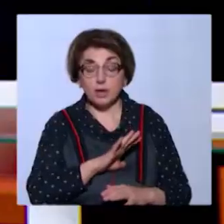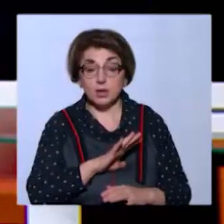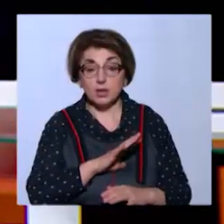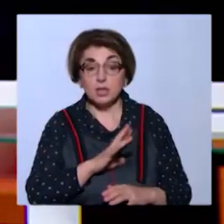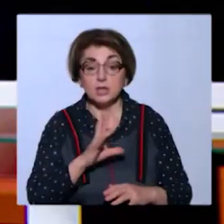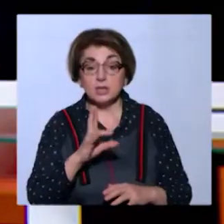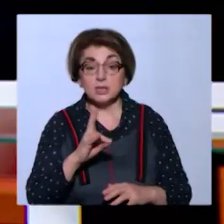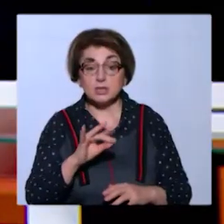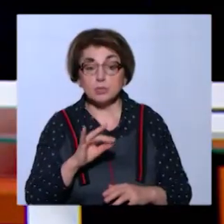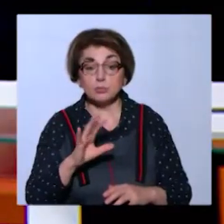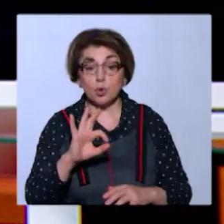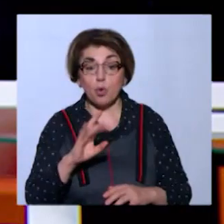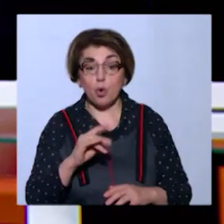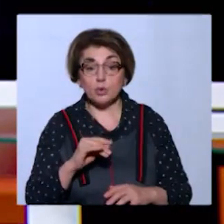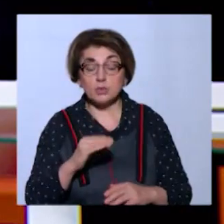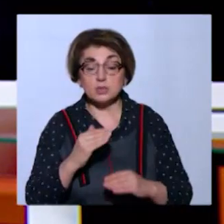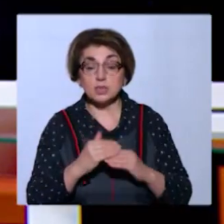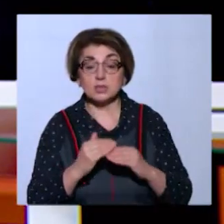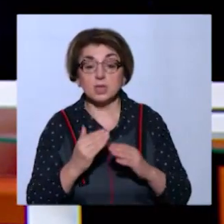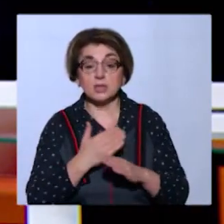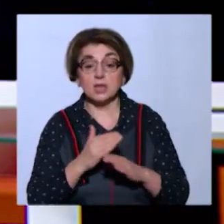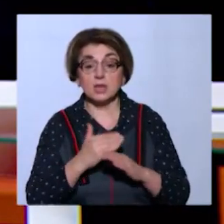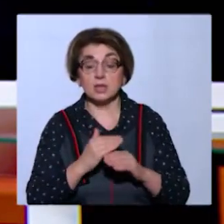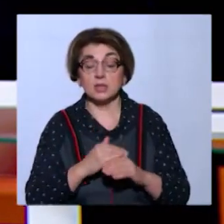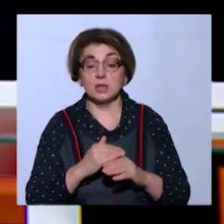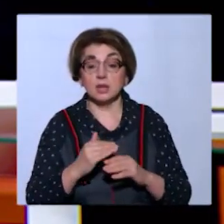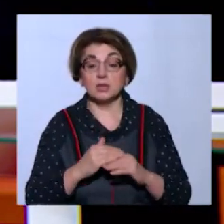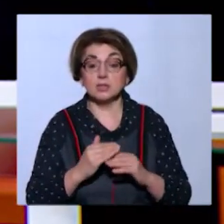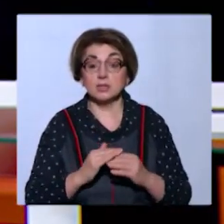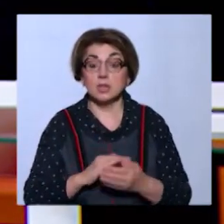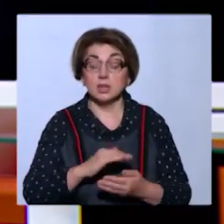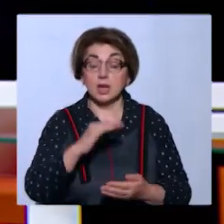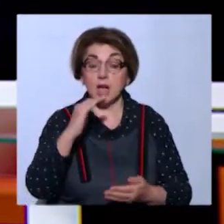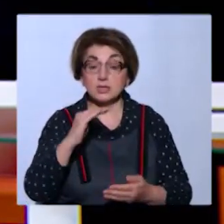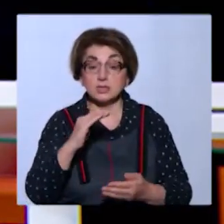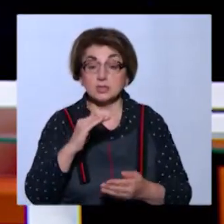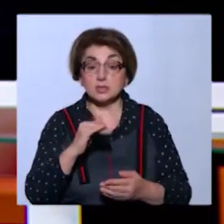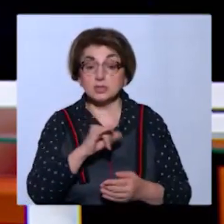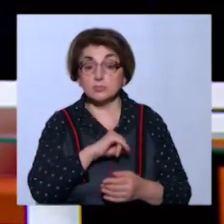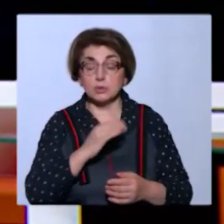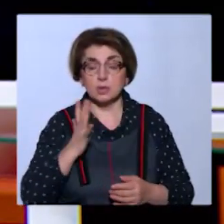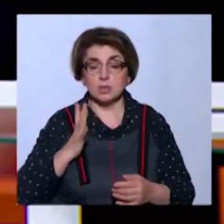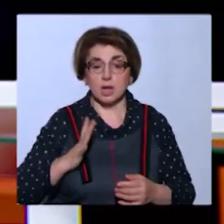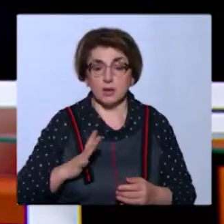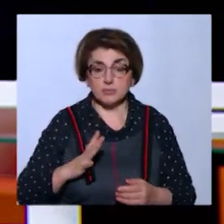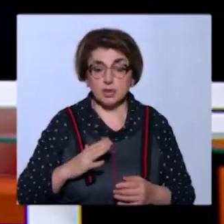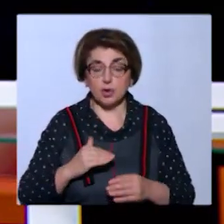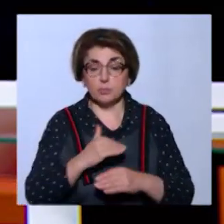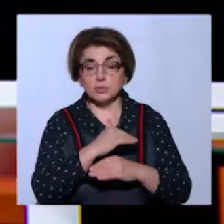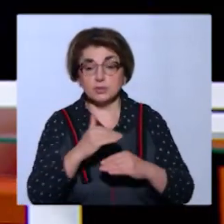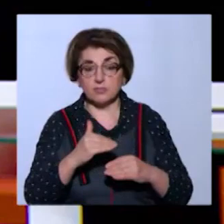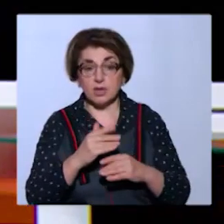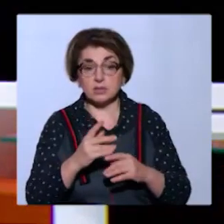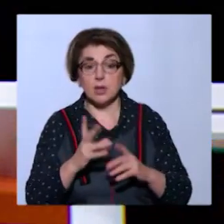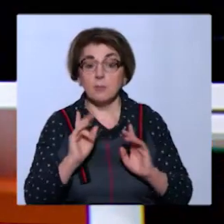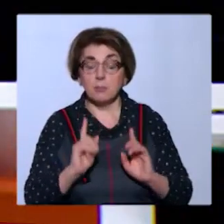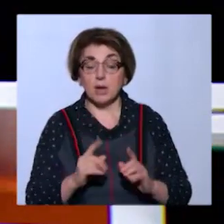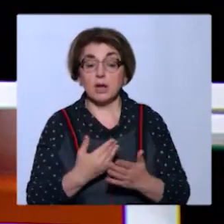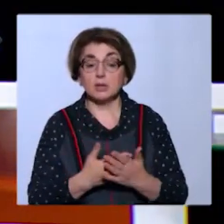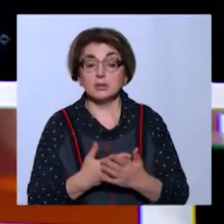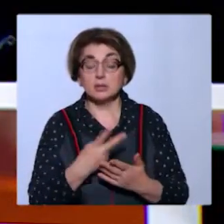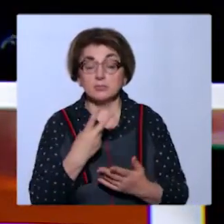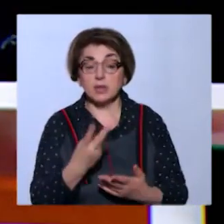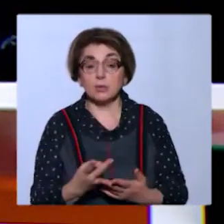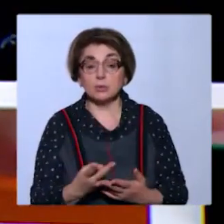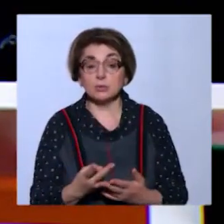ინტენსივობის ოპტიმუმში ყოფნა ზრდის გამძლეობის ზღვარს მეორე ფაქტორისადმი. მაგალითად, შეიძლება ასეთი